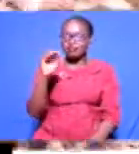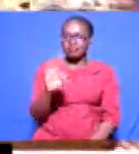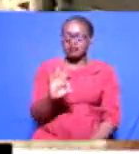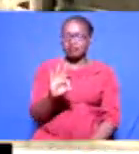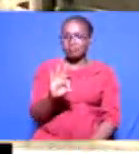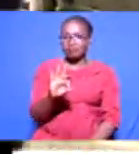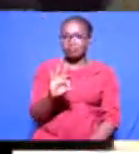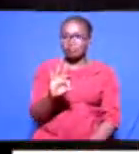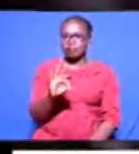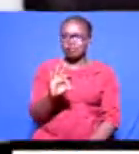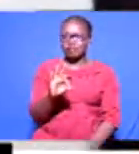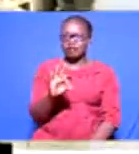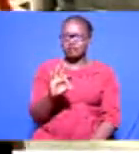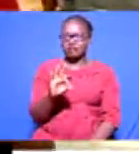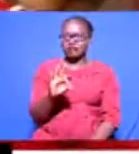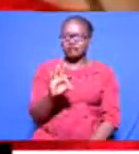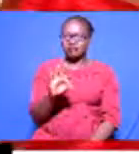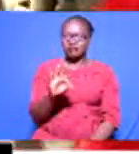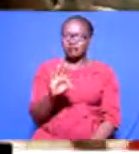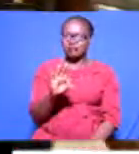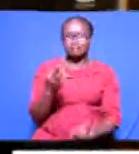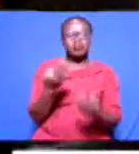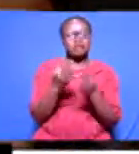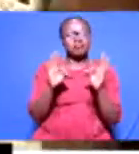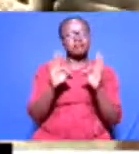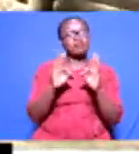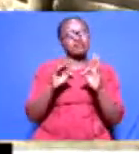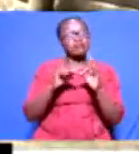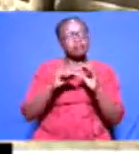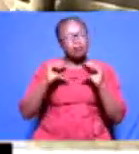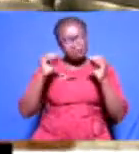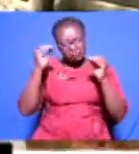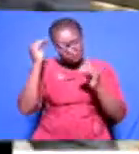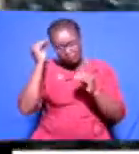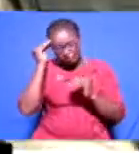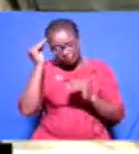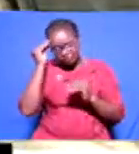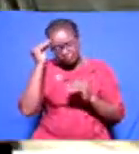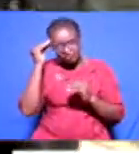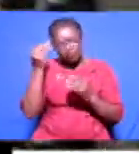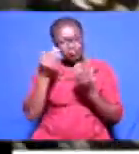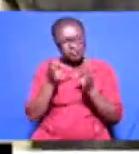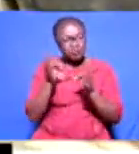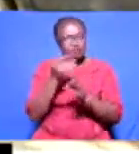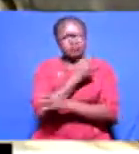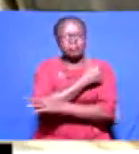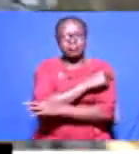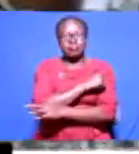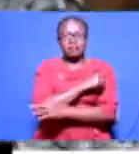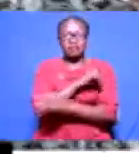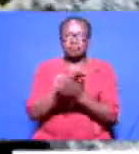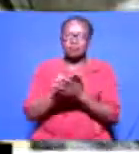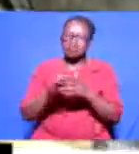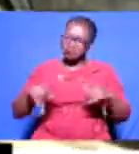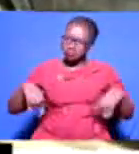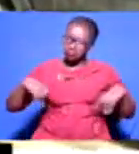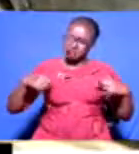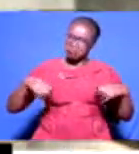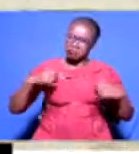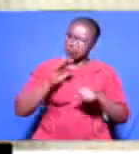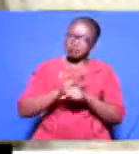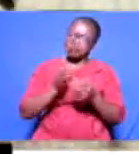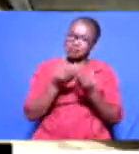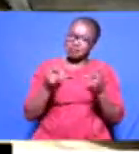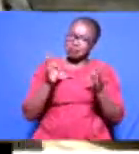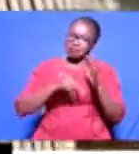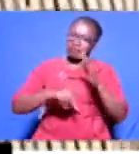kutoa shule free education, hospitali free. Tunajivunia kwake yeye kwa sababu ya free primary